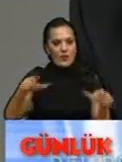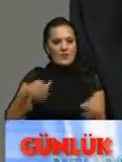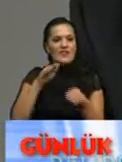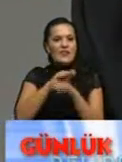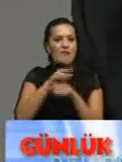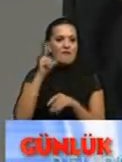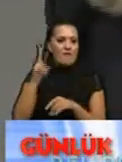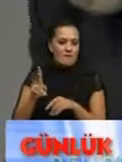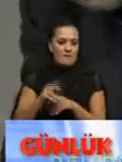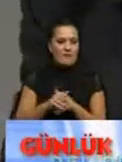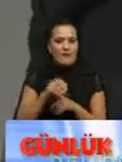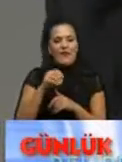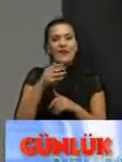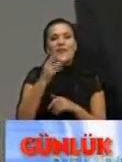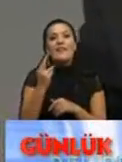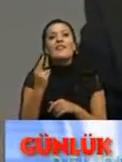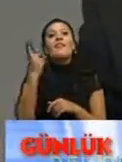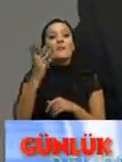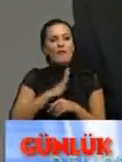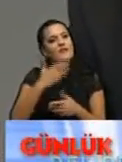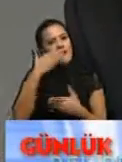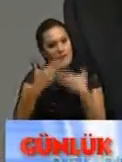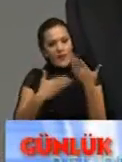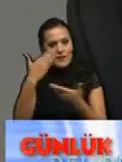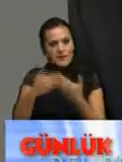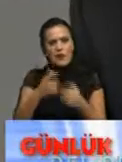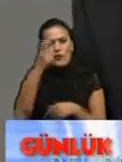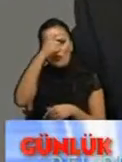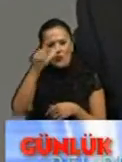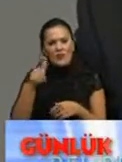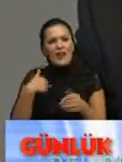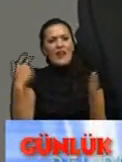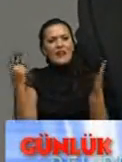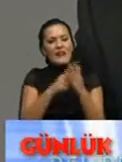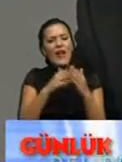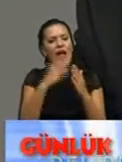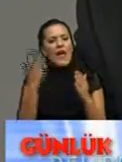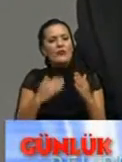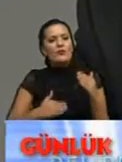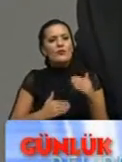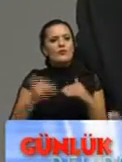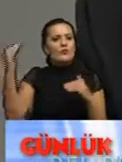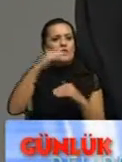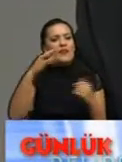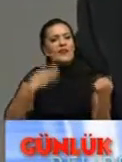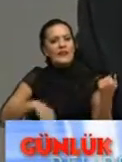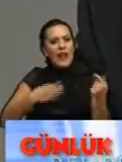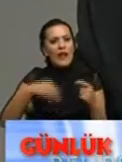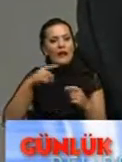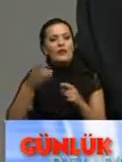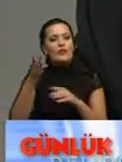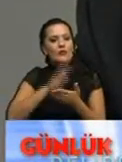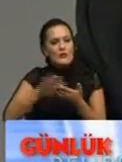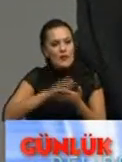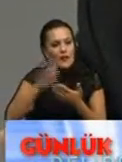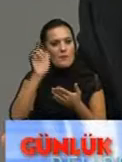Harika. Tanımayan varsa anlatayım. Falan tamam. Diyecektim. Türkiye'de varılabilecek en üst noktadaki bir gitarist, düzenlemeci,